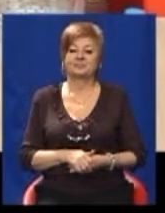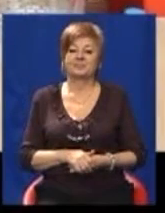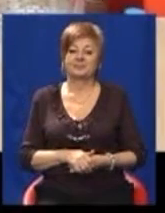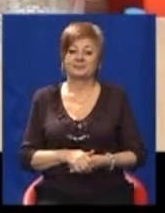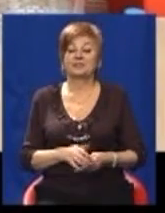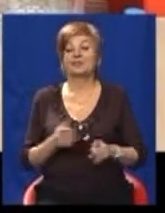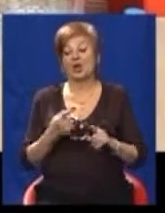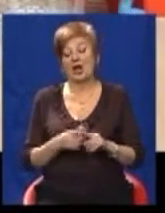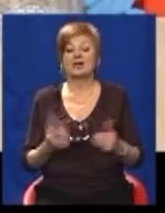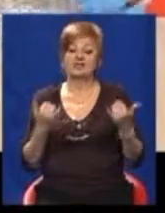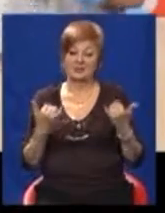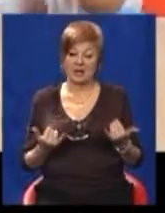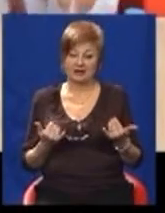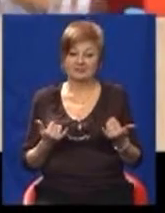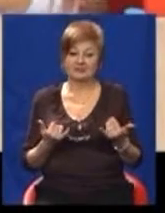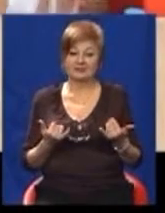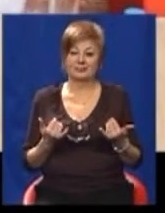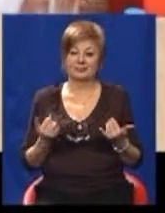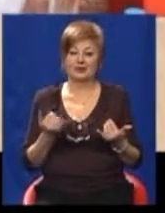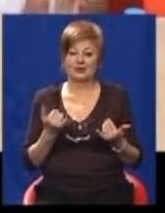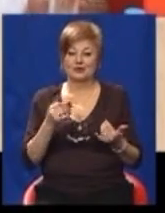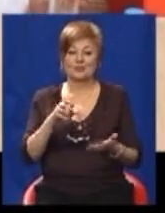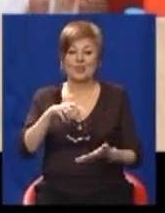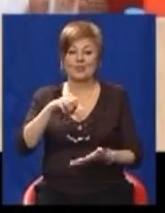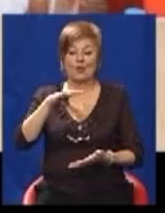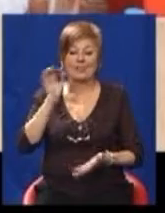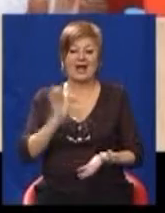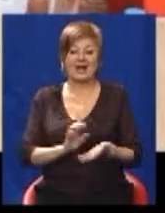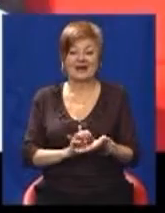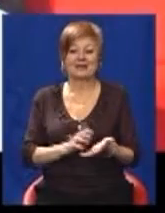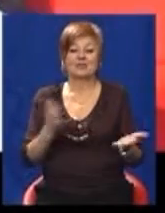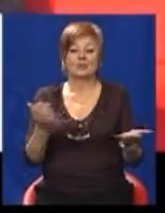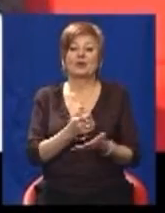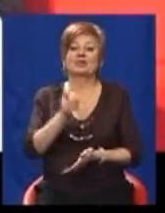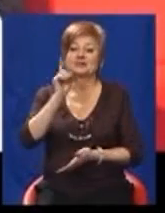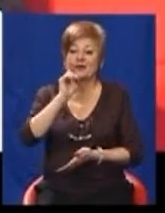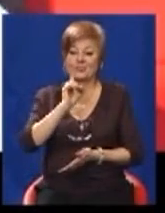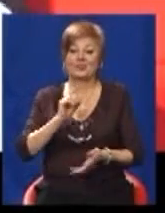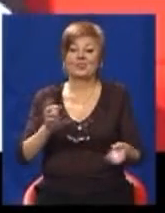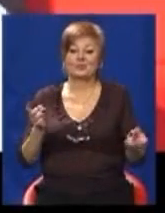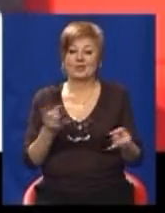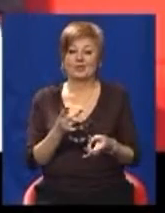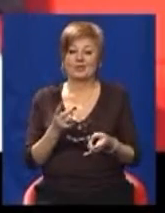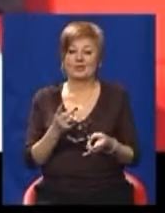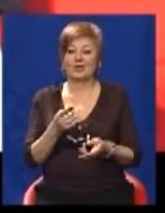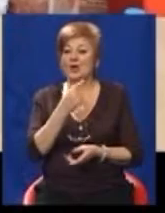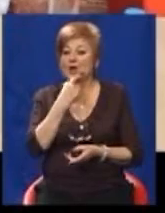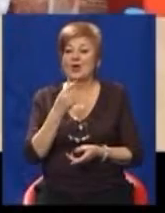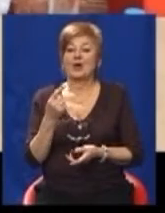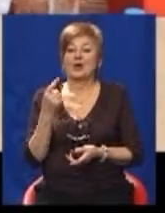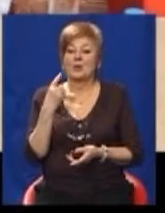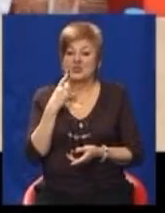добре. Ну і тепер, щоб бульбашкова каша вийшла у нас смачненька, треба додати